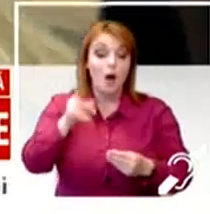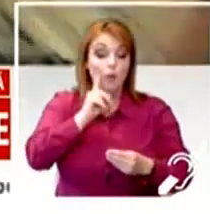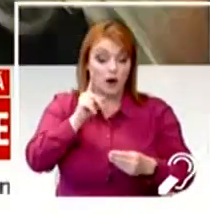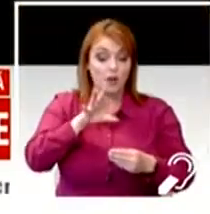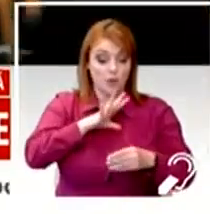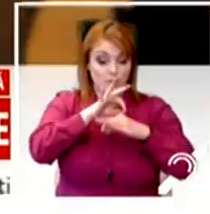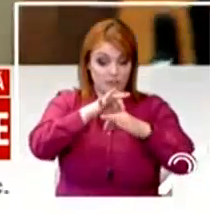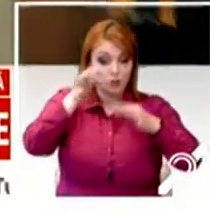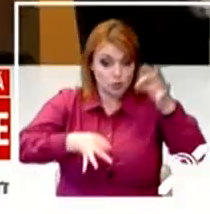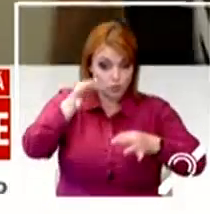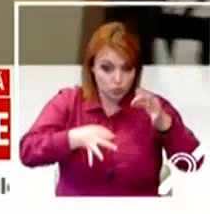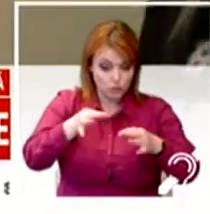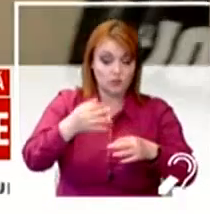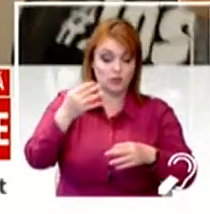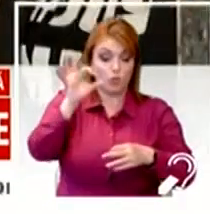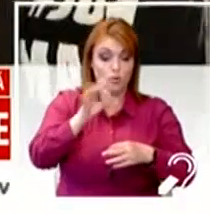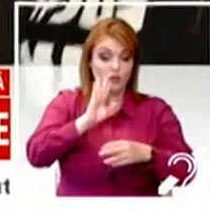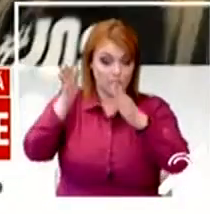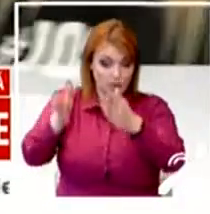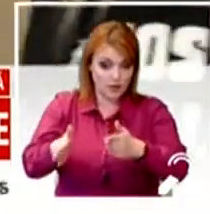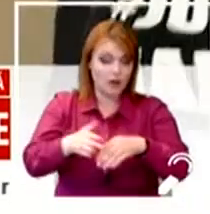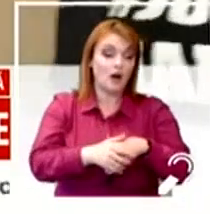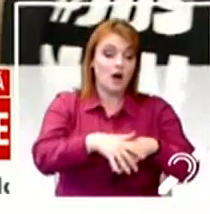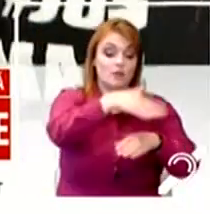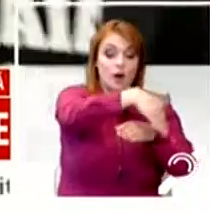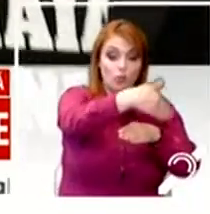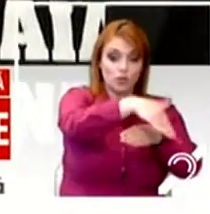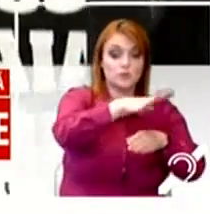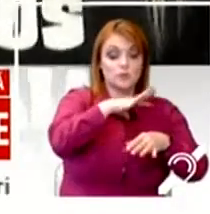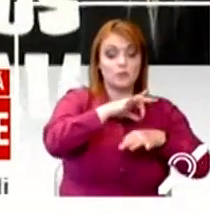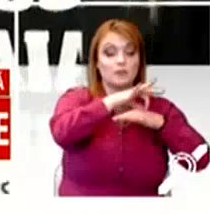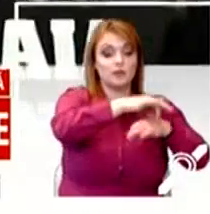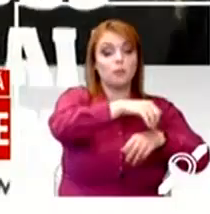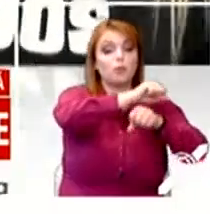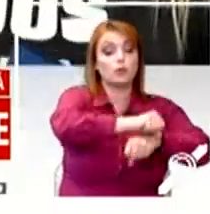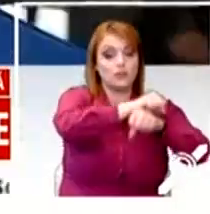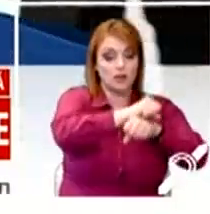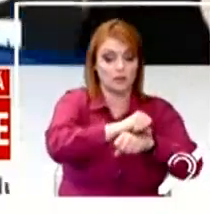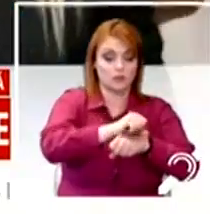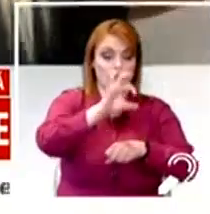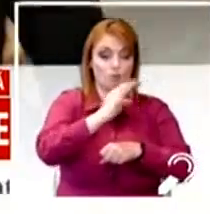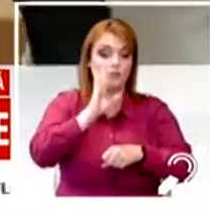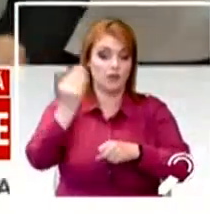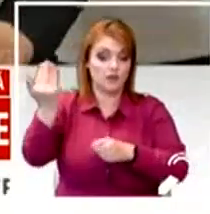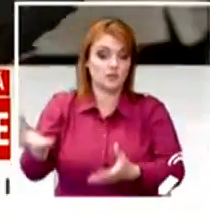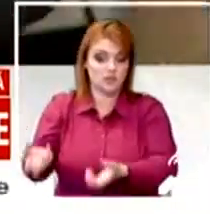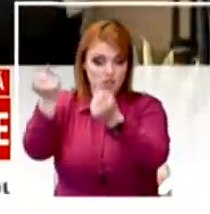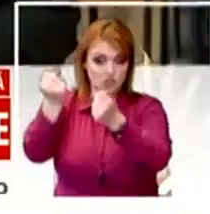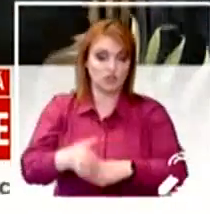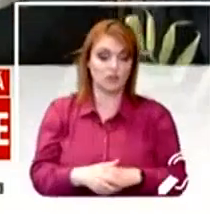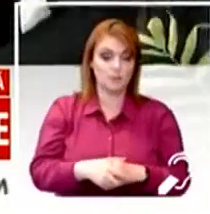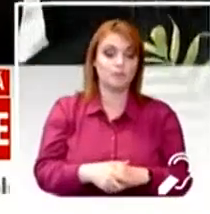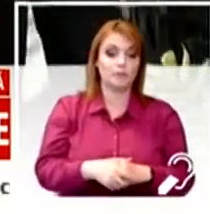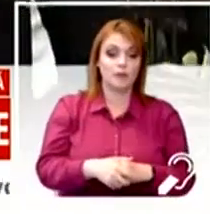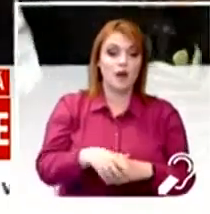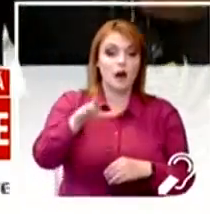mesaje în susținerea Marinei Tauber. Amintim că aceasta a fost reținută pe 1 mai pe aeroportul internațional